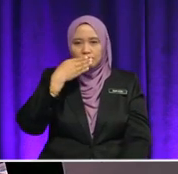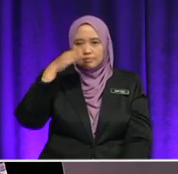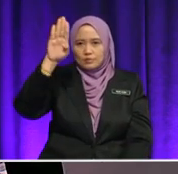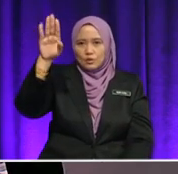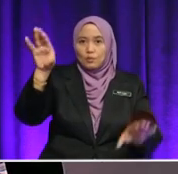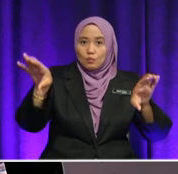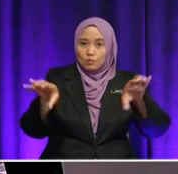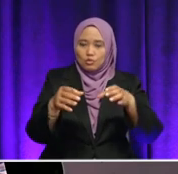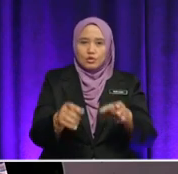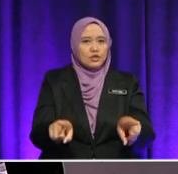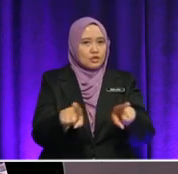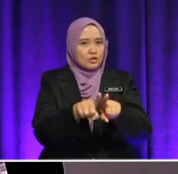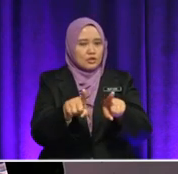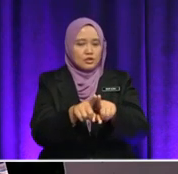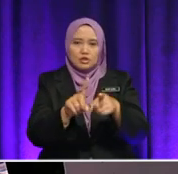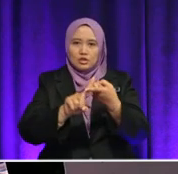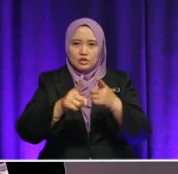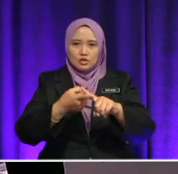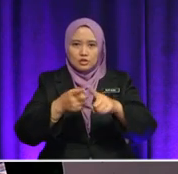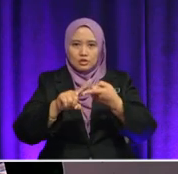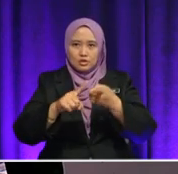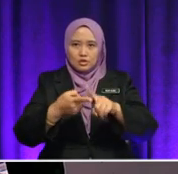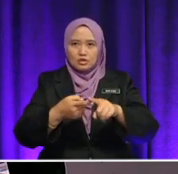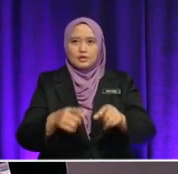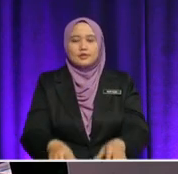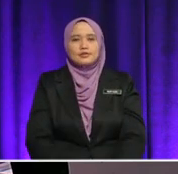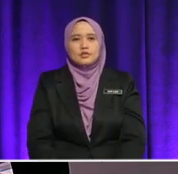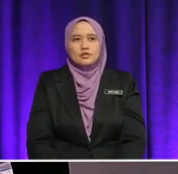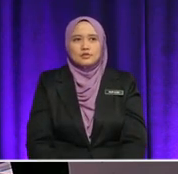raka-rangkanya rata-rakan ahli politik dalam